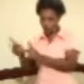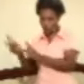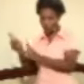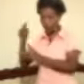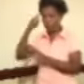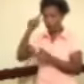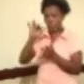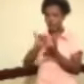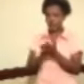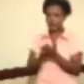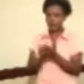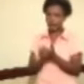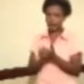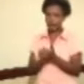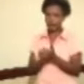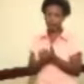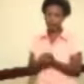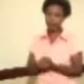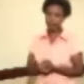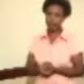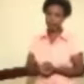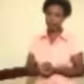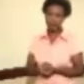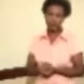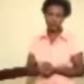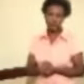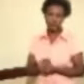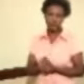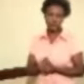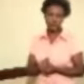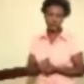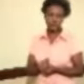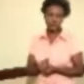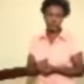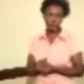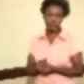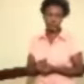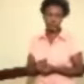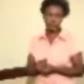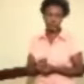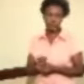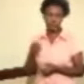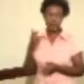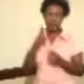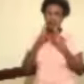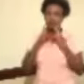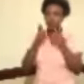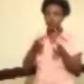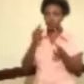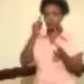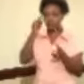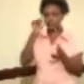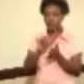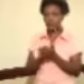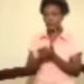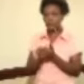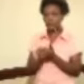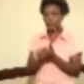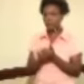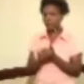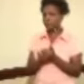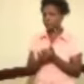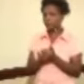continuer. Bien, monsieur Martelly, ou qu'on ait une réponse concernant. Mon réponse concernant incident, incidental, et... m'a dit